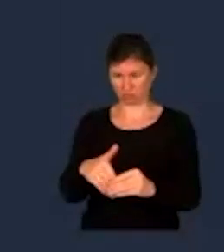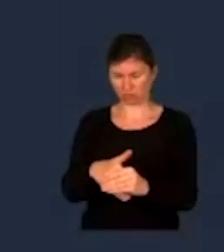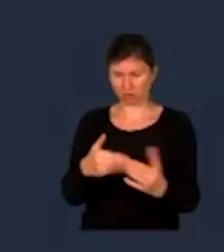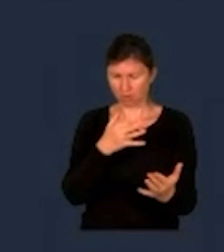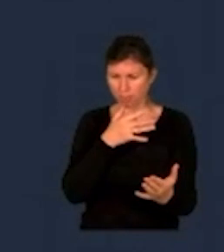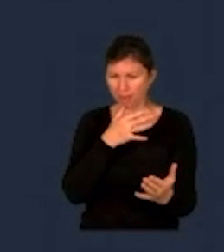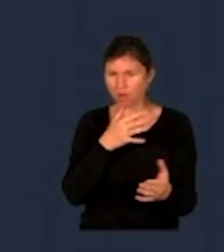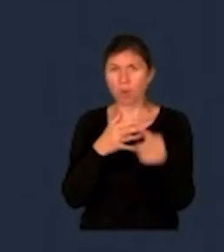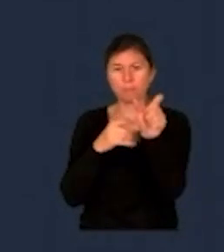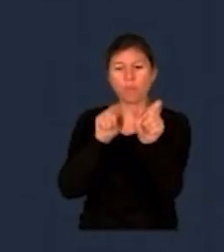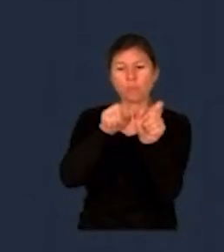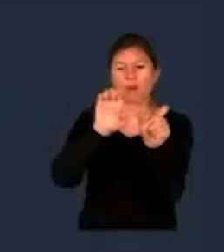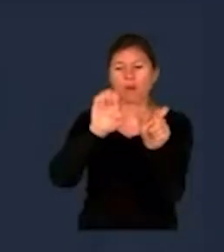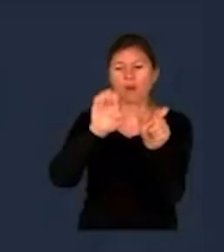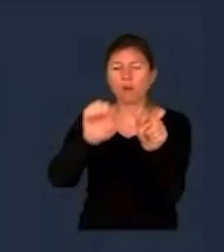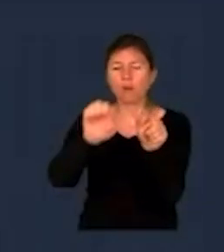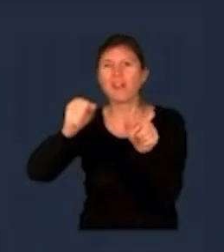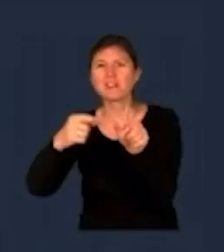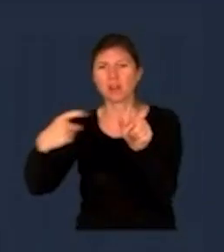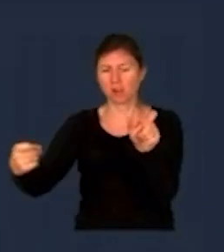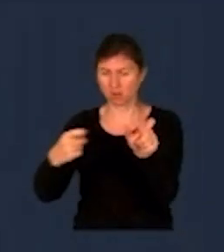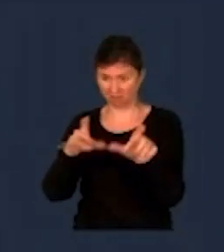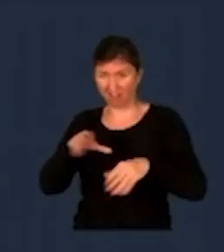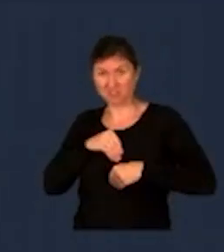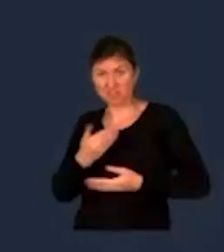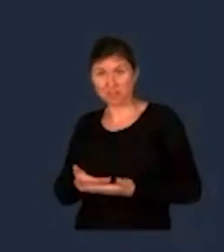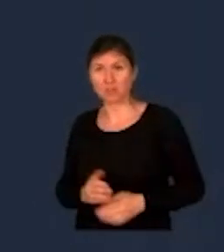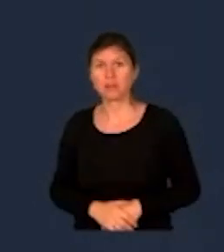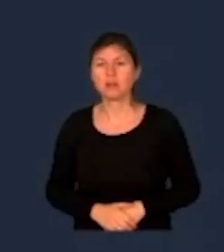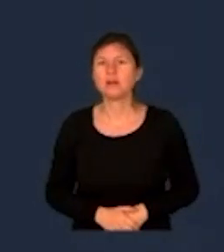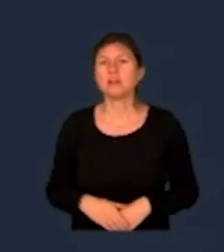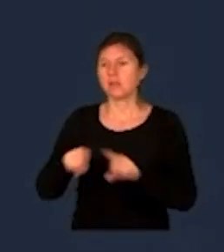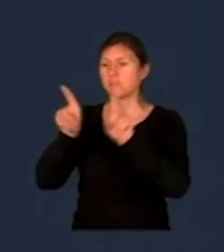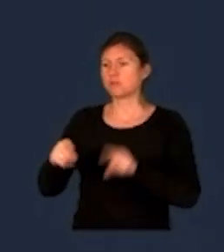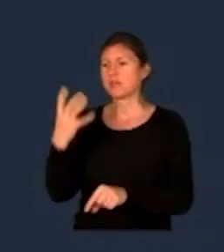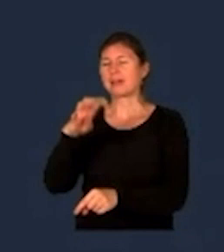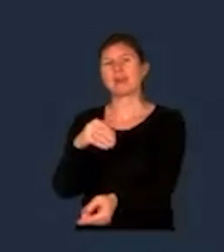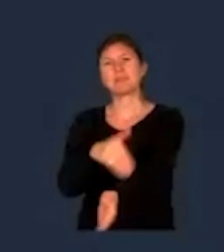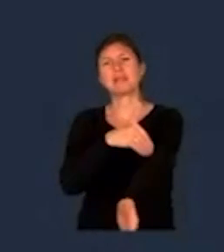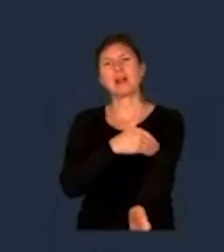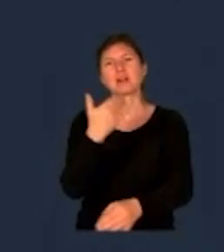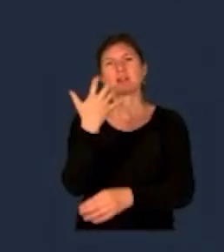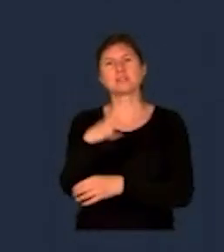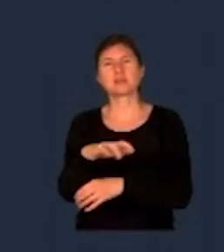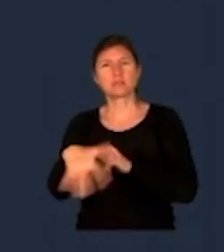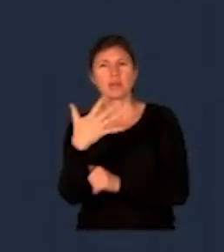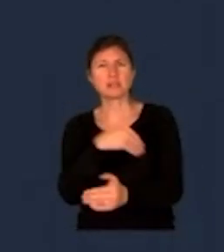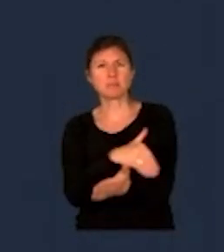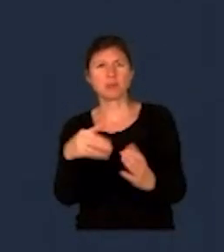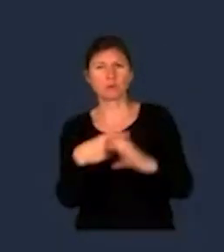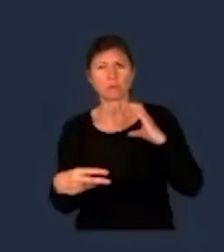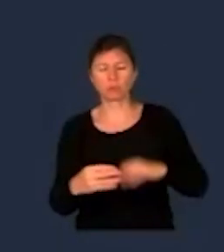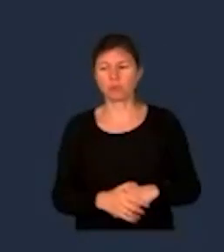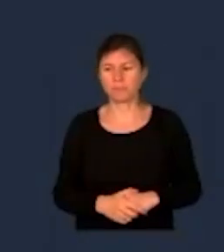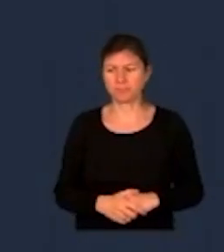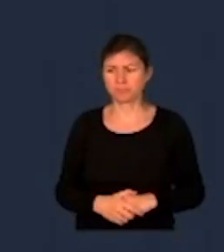pour 2023 la région dispose d'un budget de 4 milliards 715 millions d'euros et d'un budget d'investissement en hauteur de 1